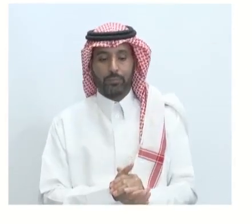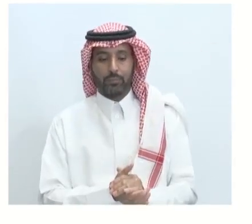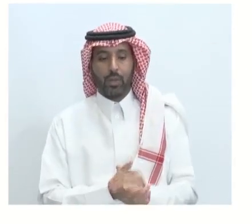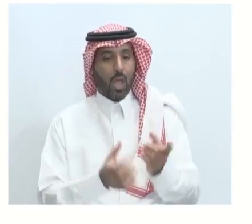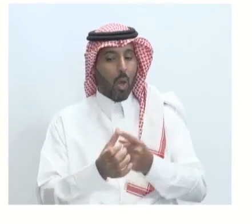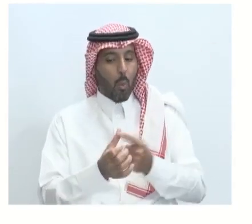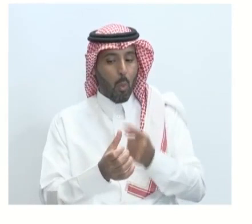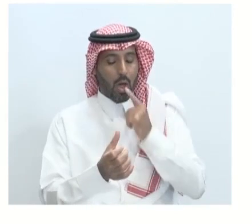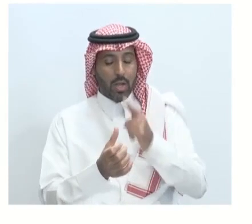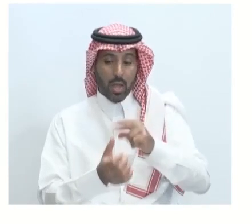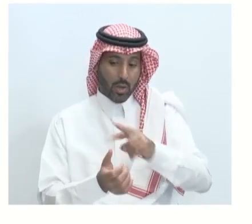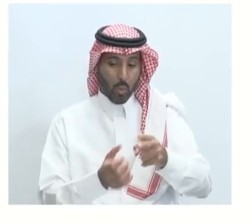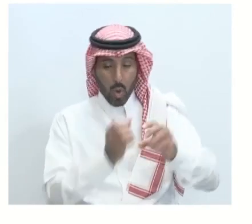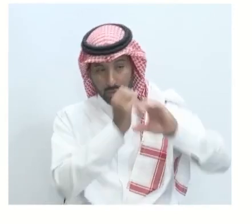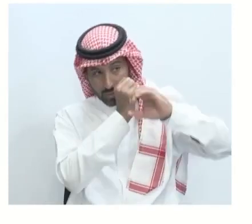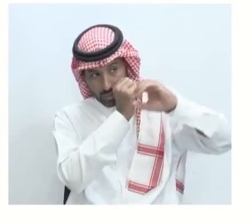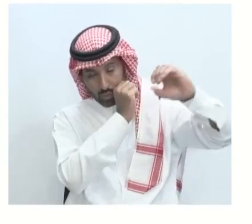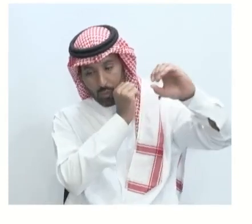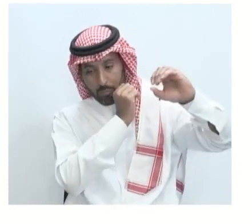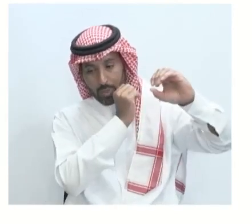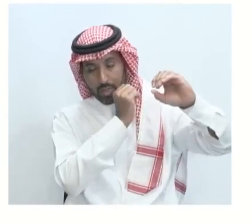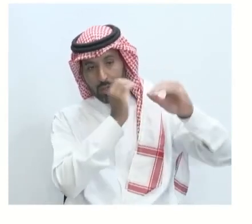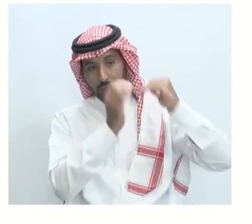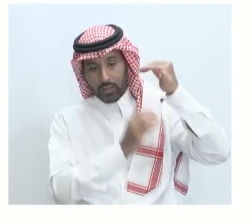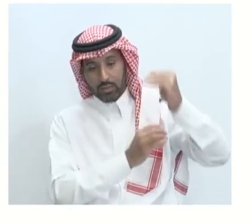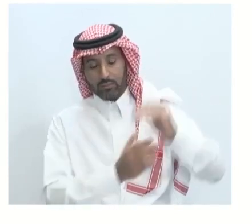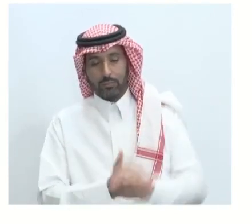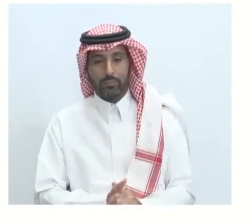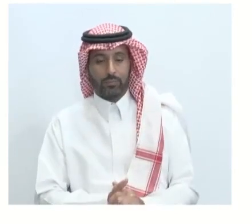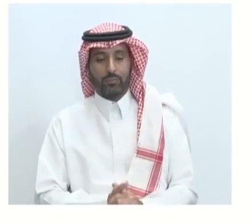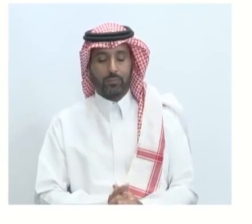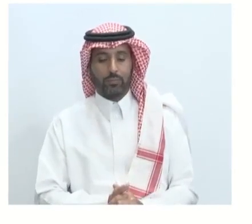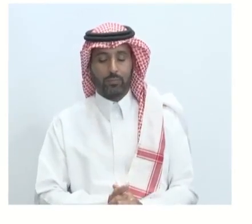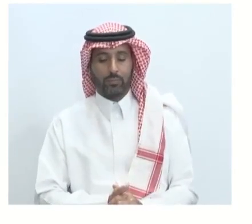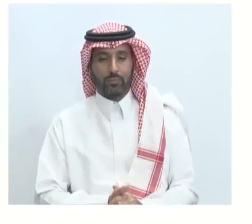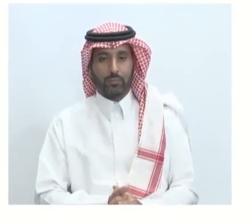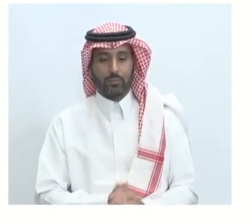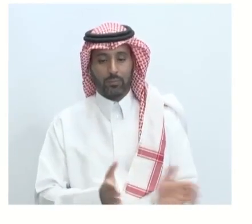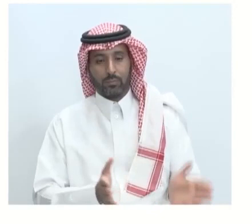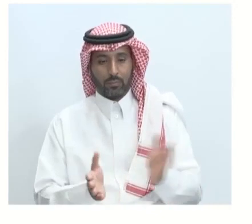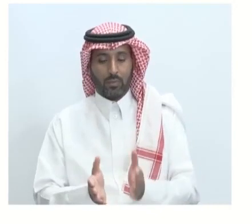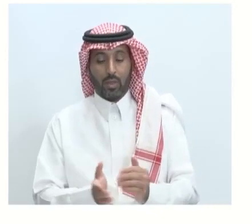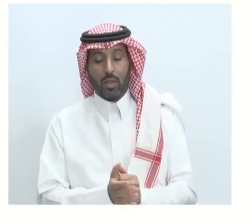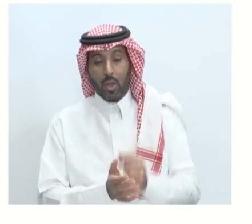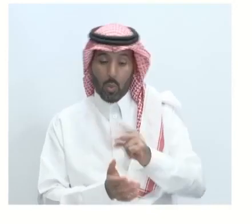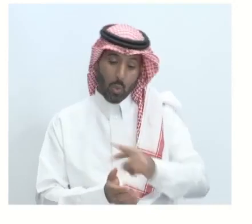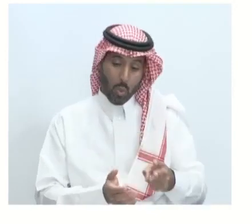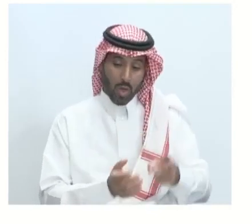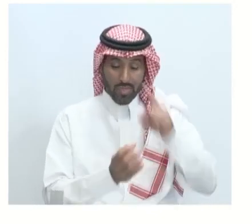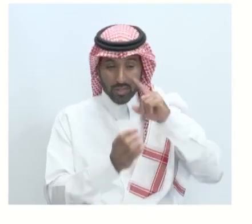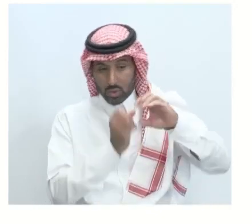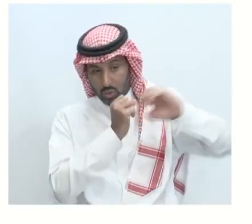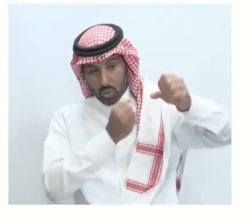اول انواع التلسكوبات التي استخدمها الفلكيون بعد ذلك تعرفنا على